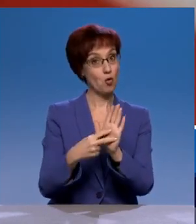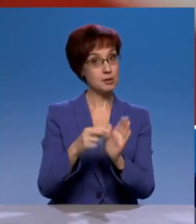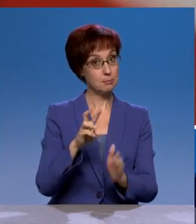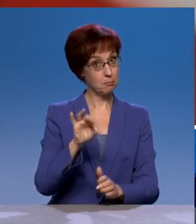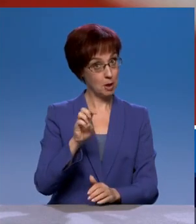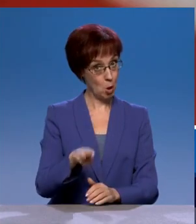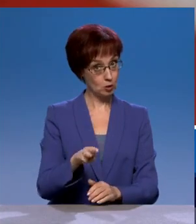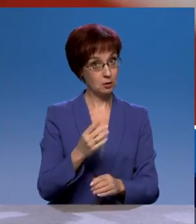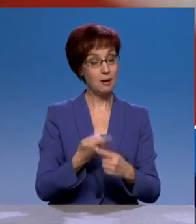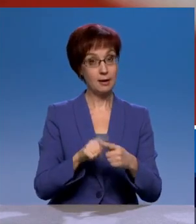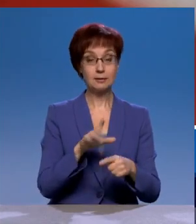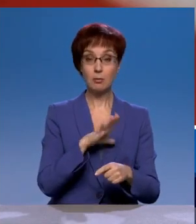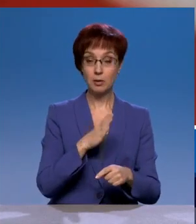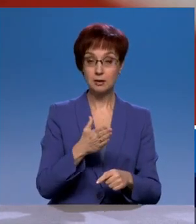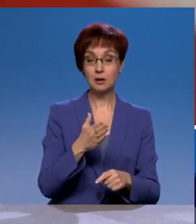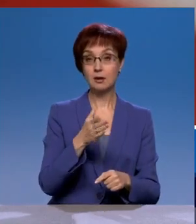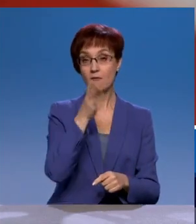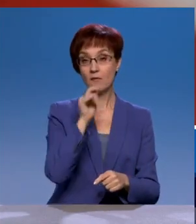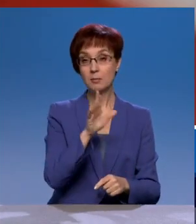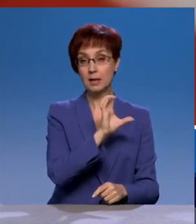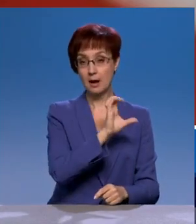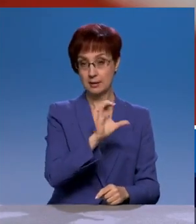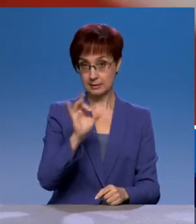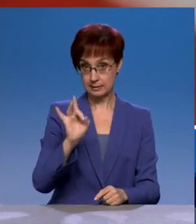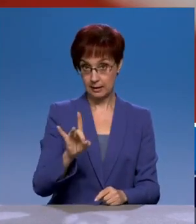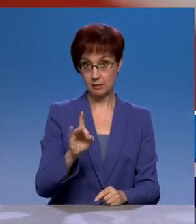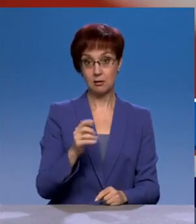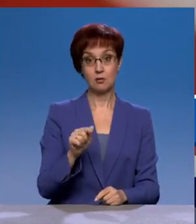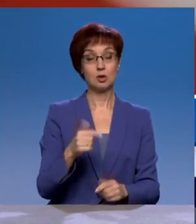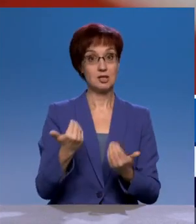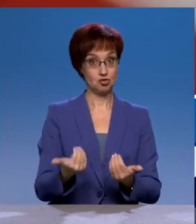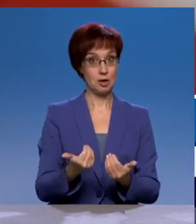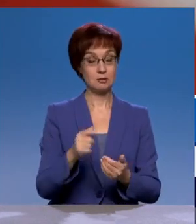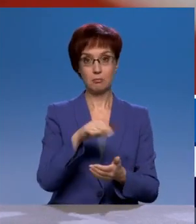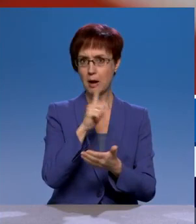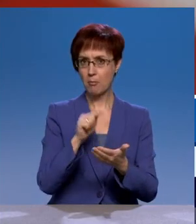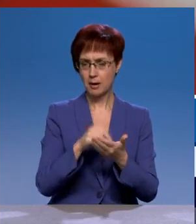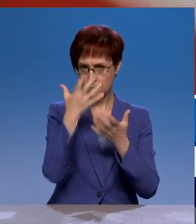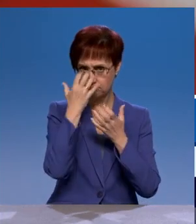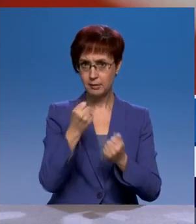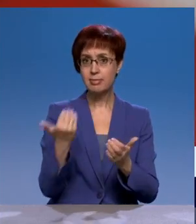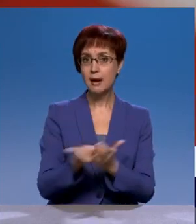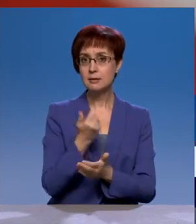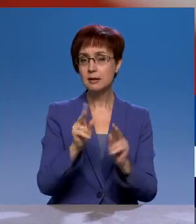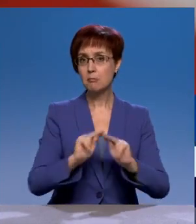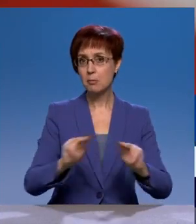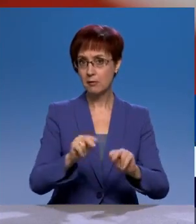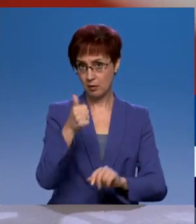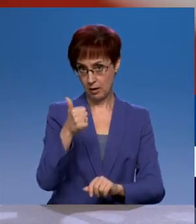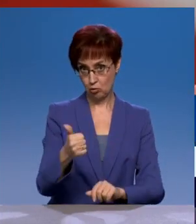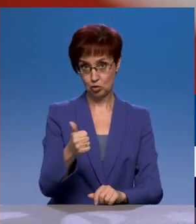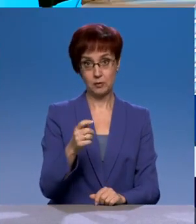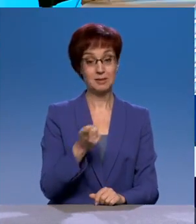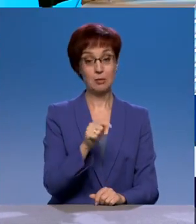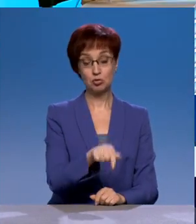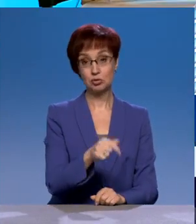чтобы они оттуда не сбегали. У нас же сегодня найти хорошего преподавателя целая проблема, особенно в регионах, потому что никто не хочет за нищенские оплаты труда